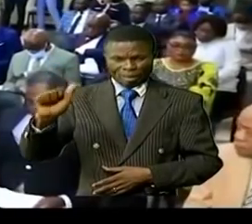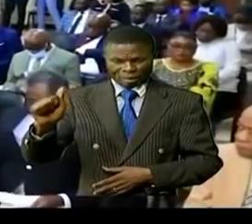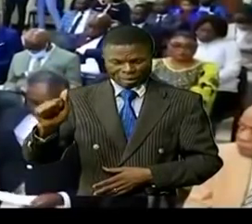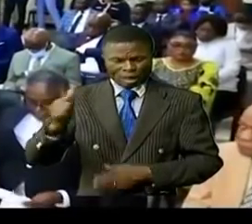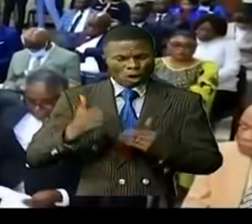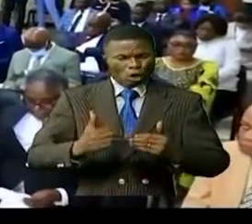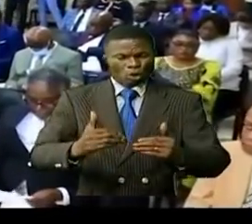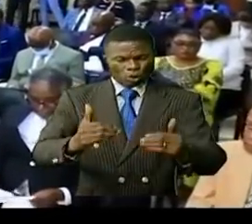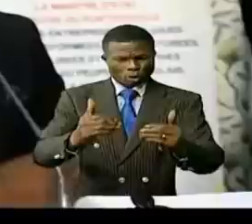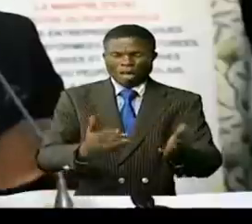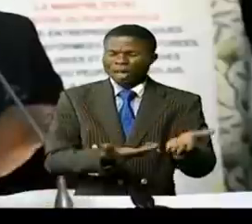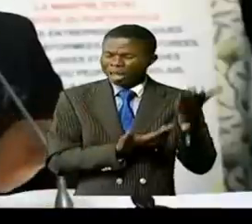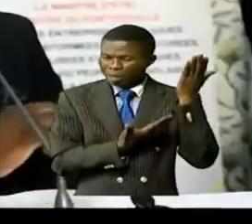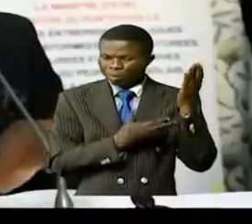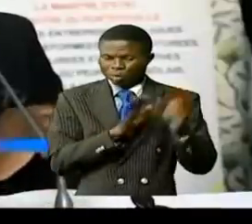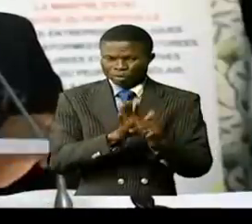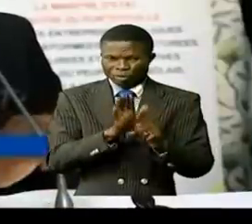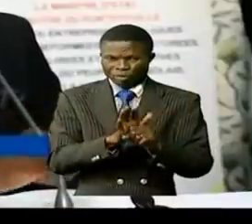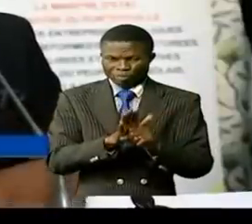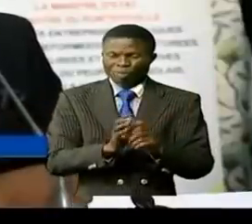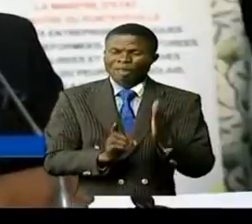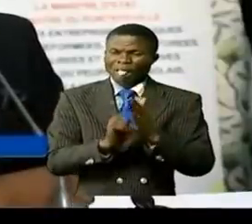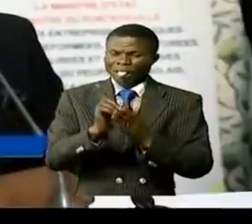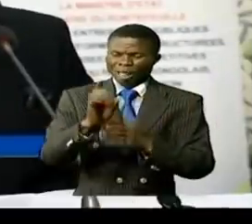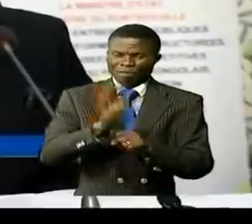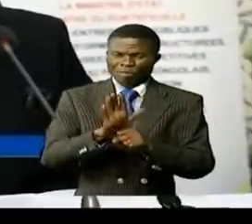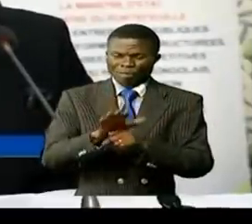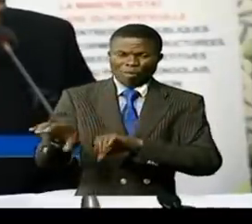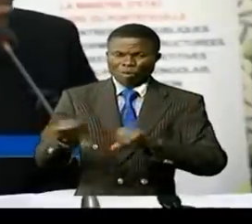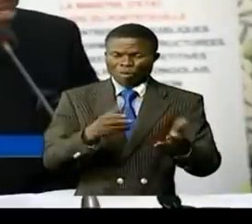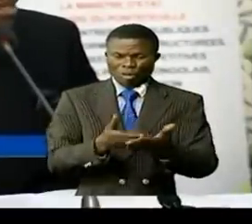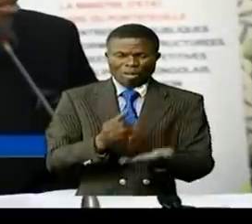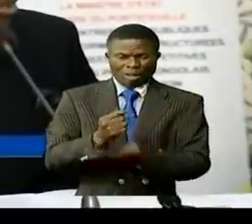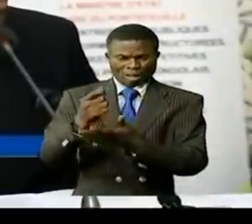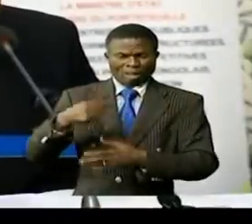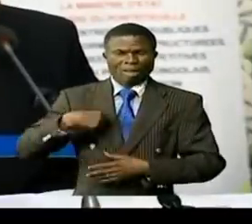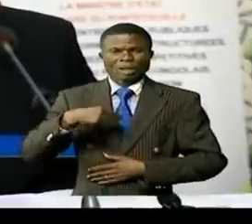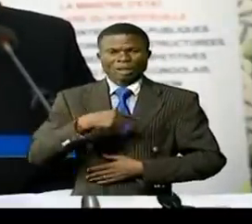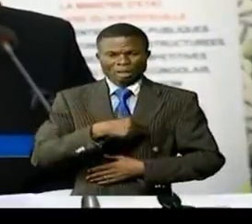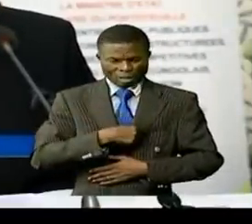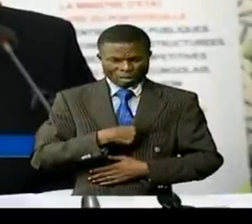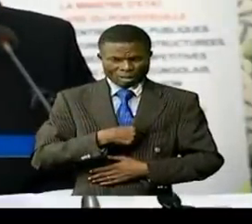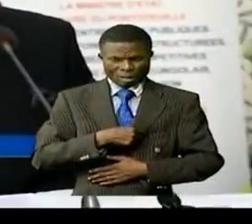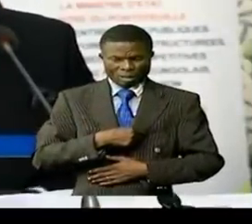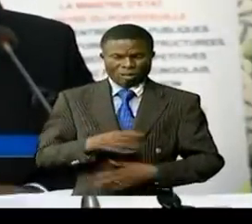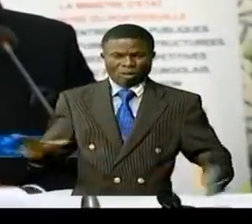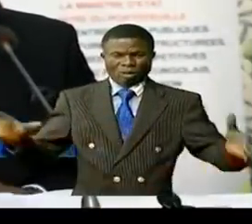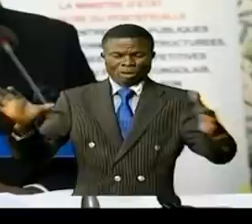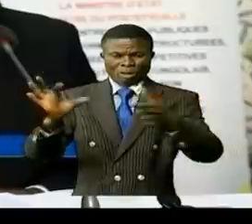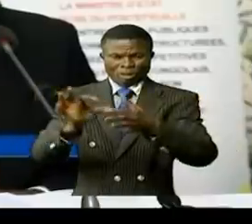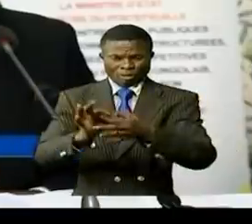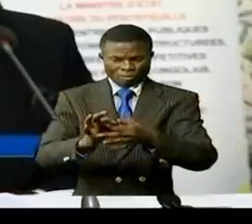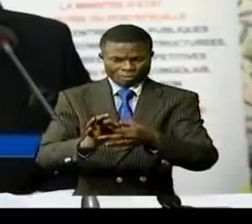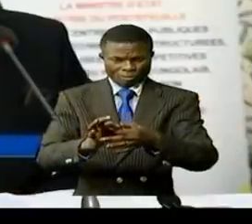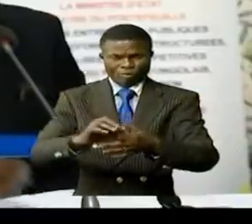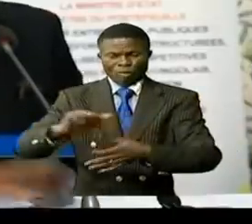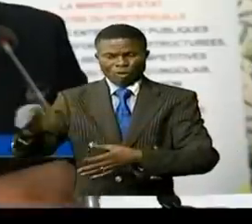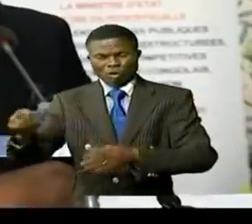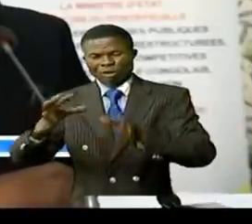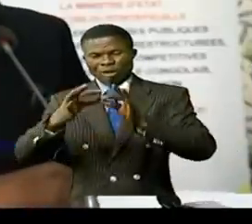continuité importante, un bon coup de pouce dans le secteur. Ça nous permettrait de relier aussi à d'autres